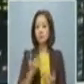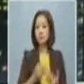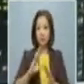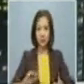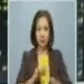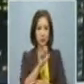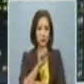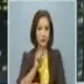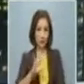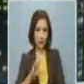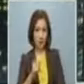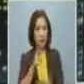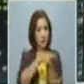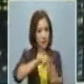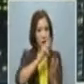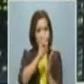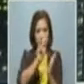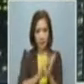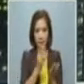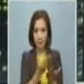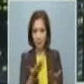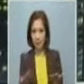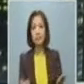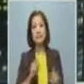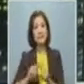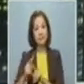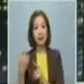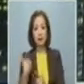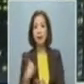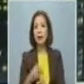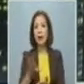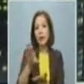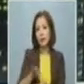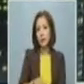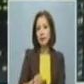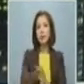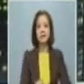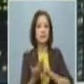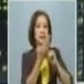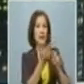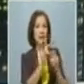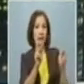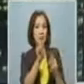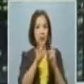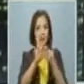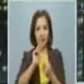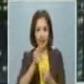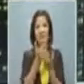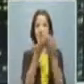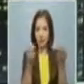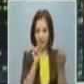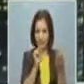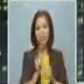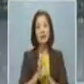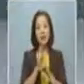ช.เพื่อพิจารณาร่างกฎหมายต่างๆและมีความเคลื่อนไหวการเตรียมนำข้อมูลเสนอต่อคณะกรรมการยกร่างรัฐธรรมนูญด้วยติด